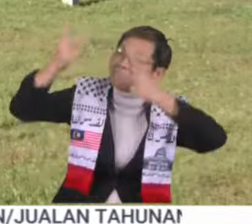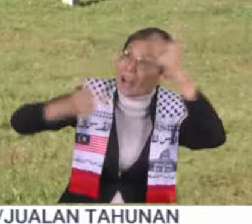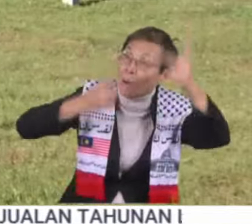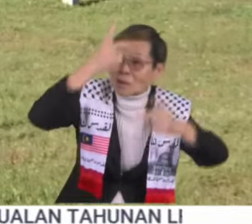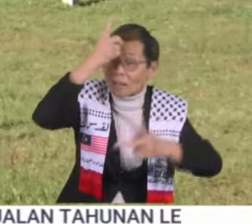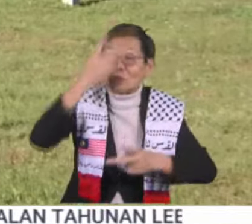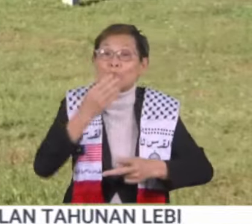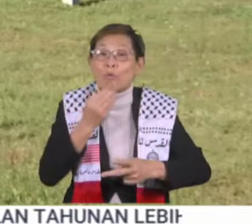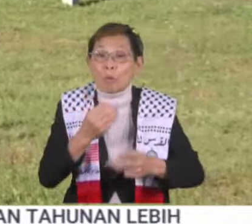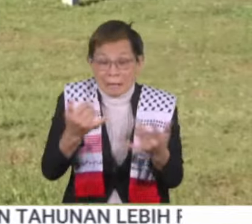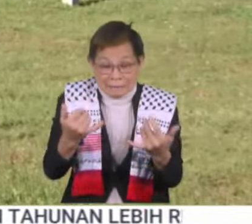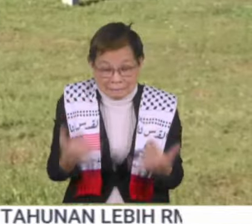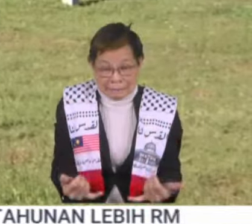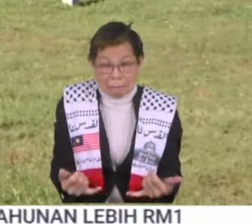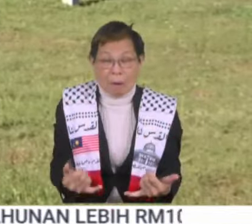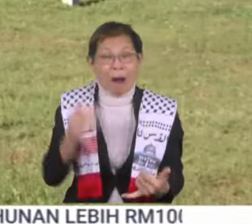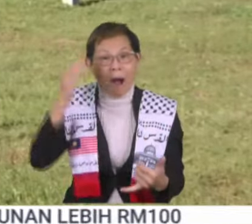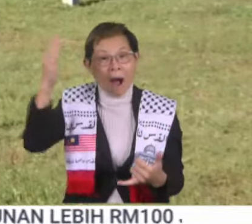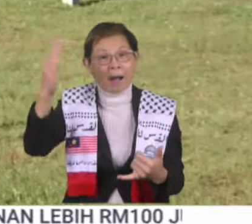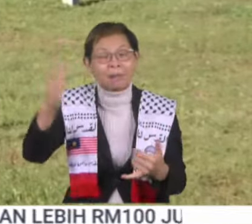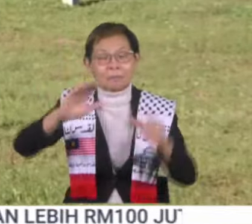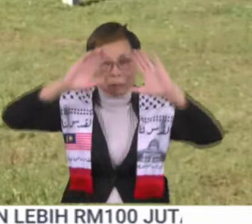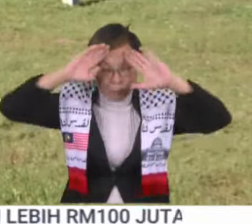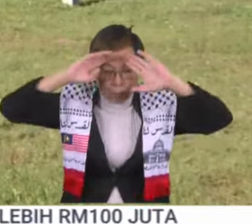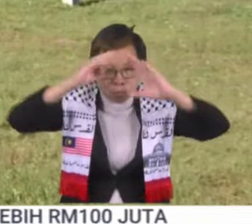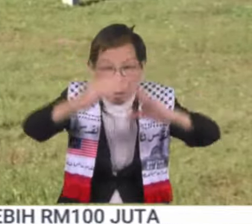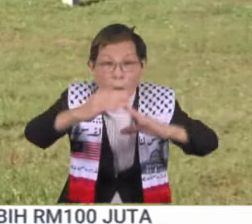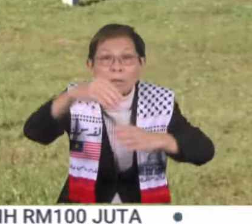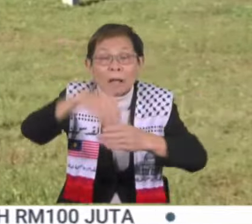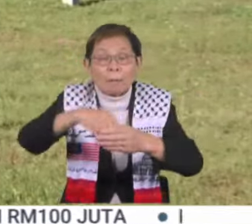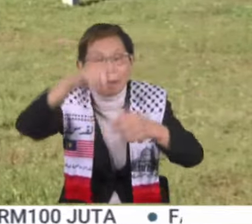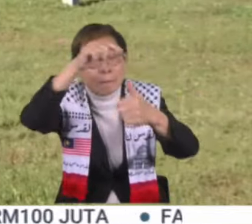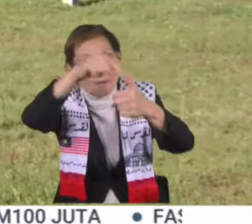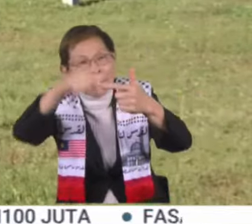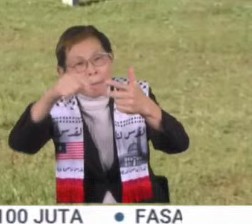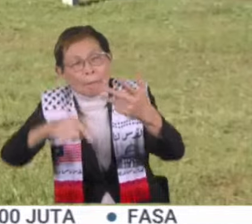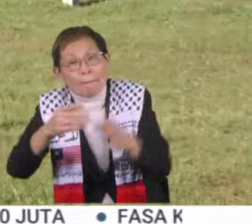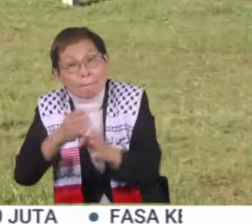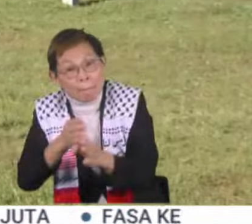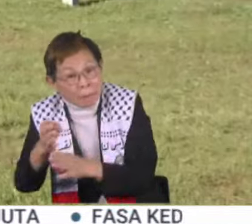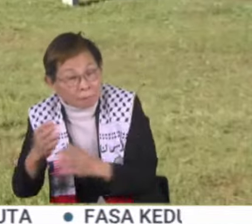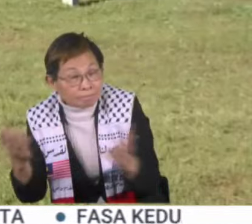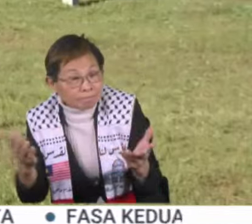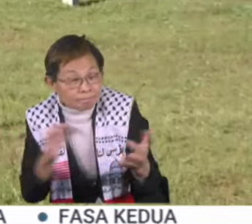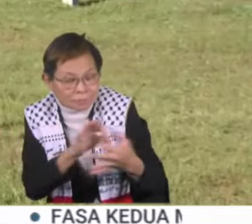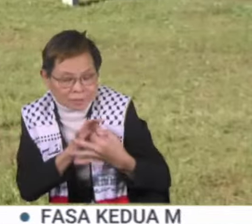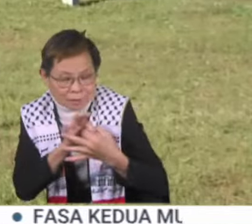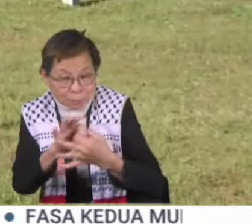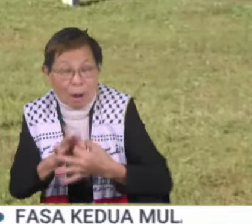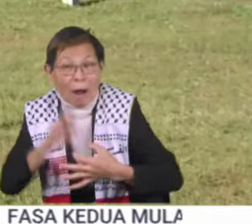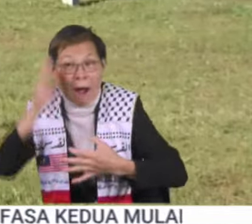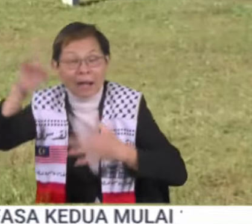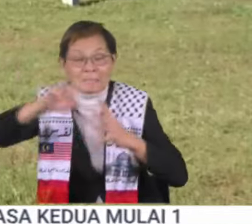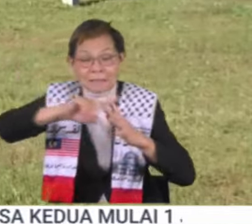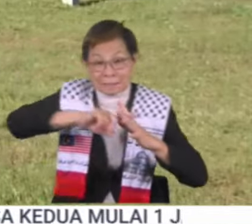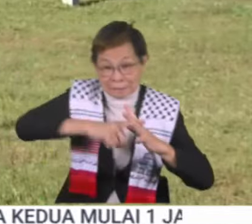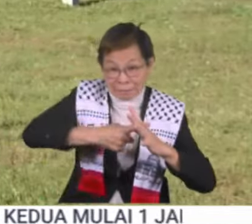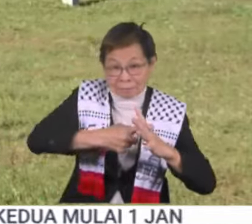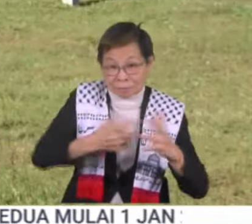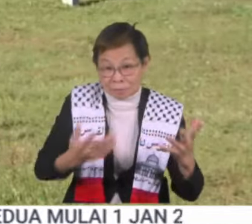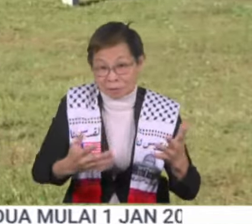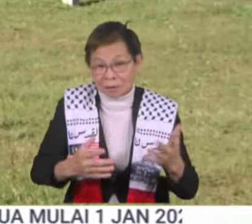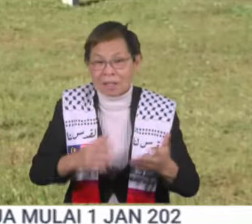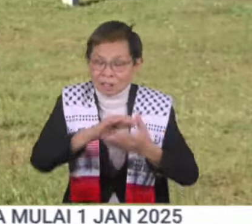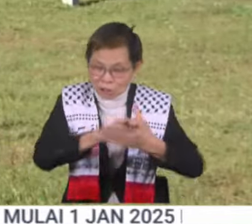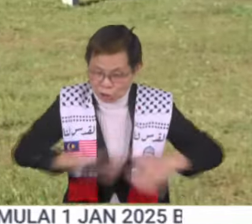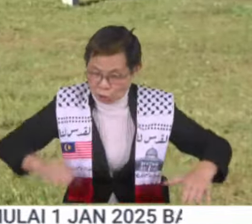lawatan Perdana Menteri pada kali ini akan memberi penekanan dalam pelbagai bidang. Antara kerjasama yang bakal dilaksanakan ialah